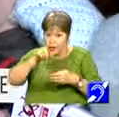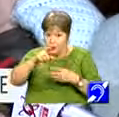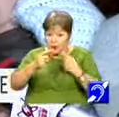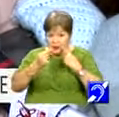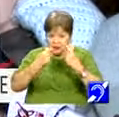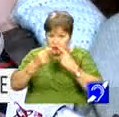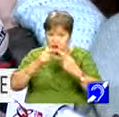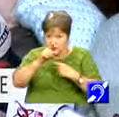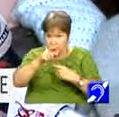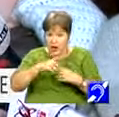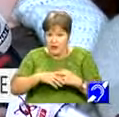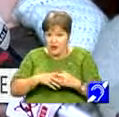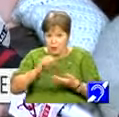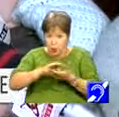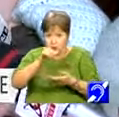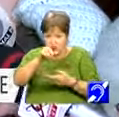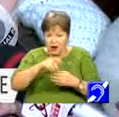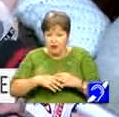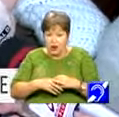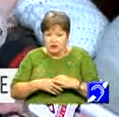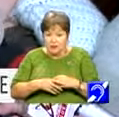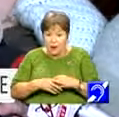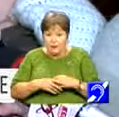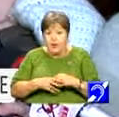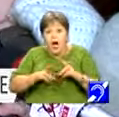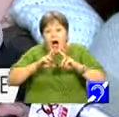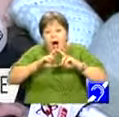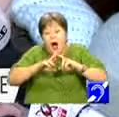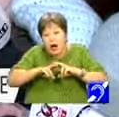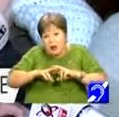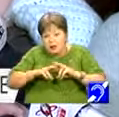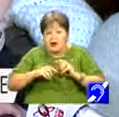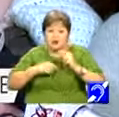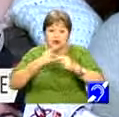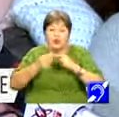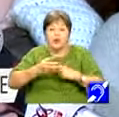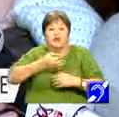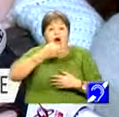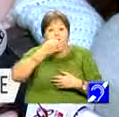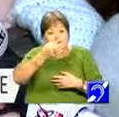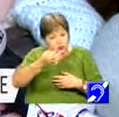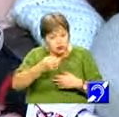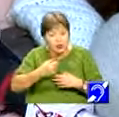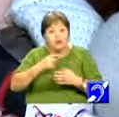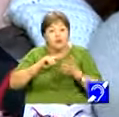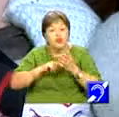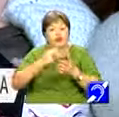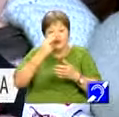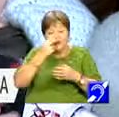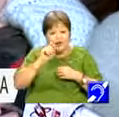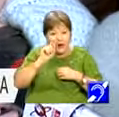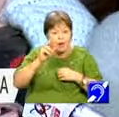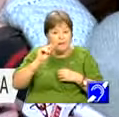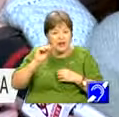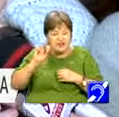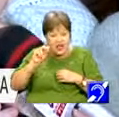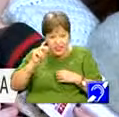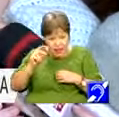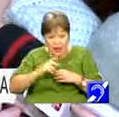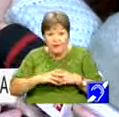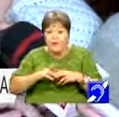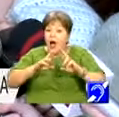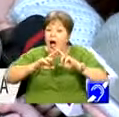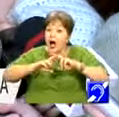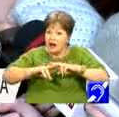e pe care la ascultat astăzi a rămas după ce am transmise intenția noastră a rămas ca